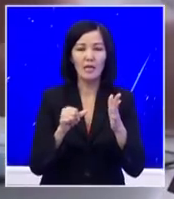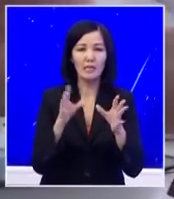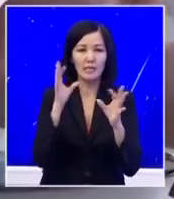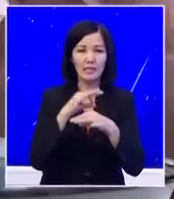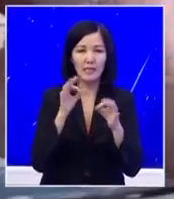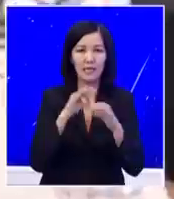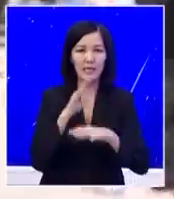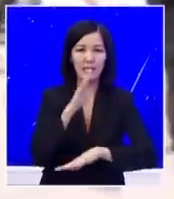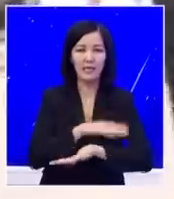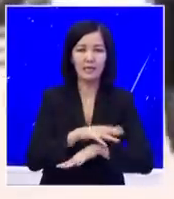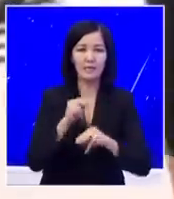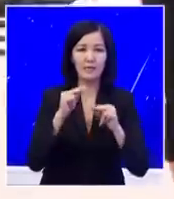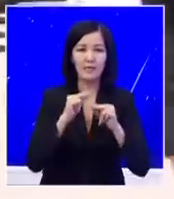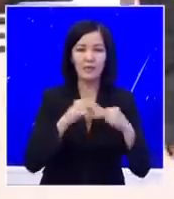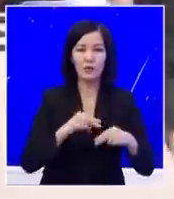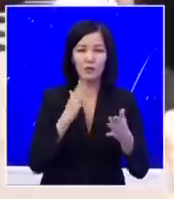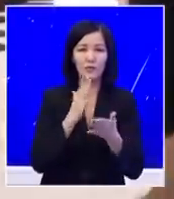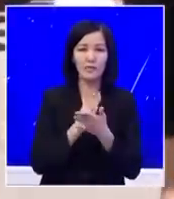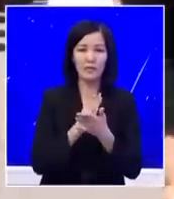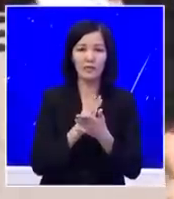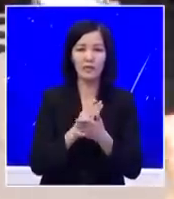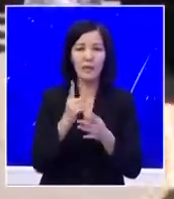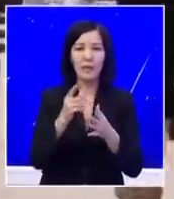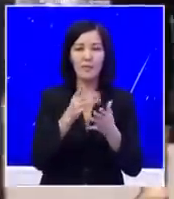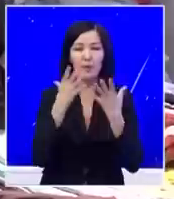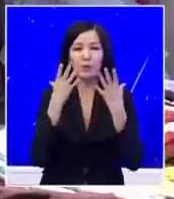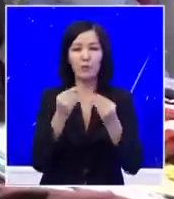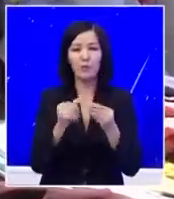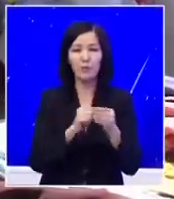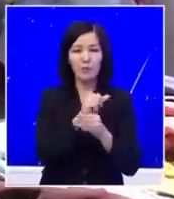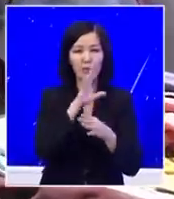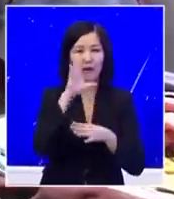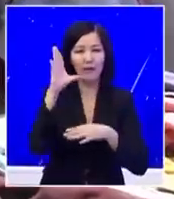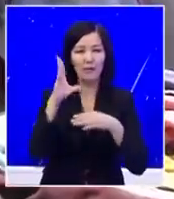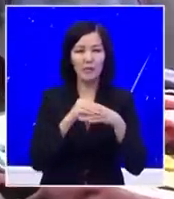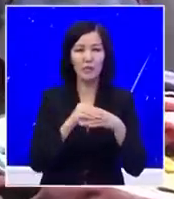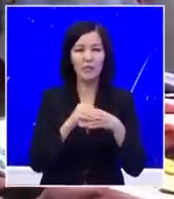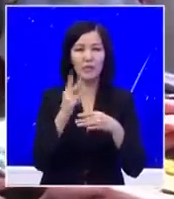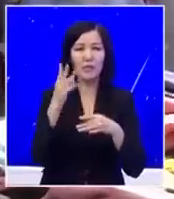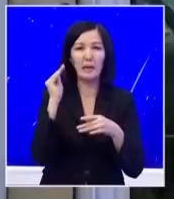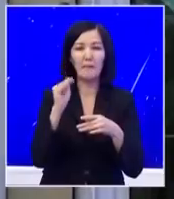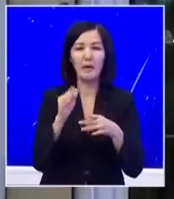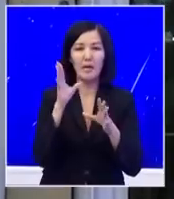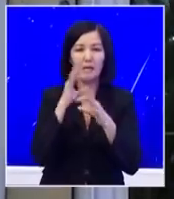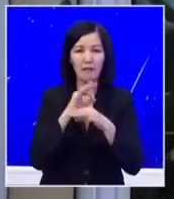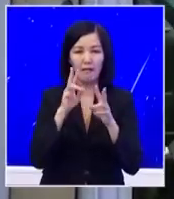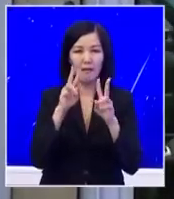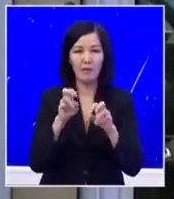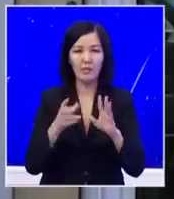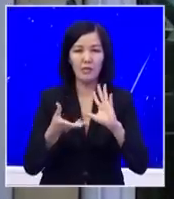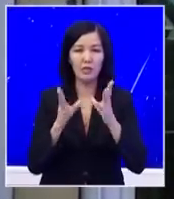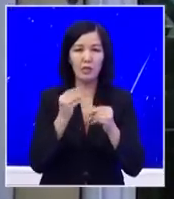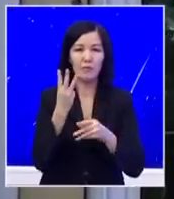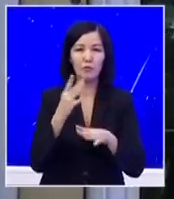6 зертхана тәртіпке сай жұмыс істеп жатыр. Тәулігіне орта есеппен 2000 талдама жасайды. Жалпы